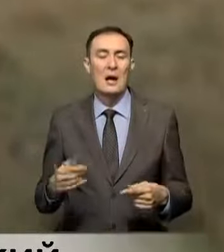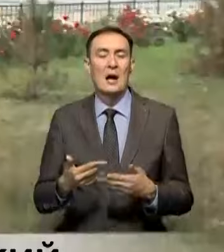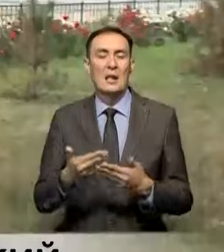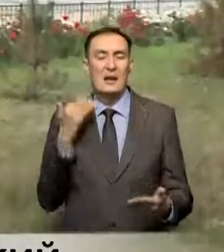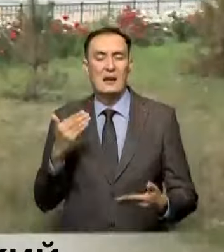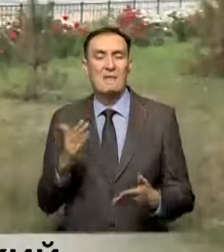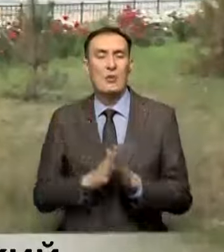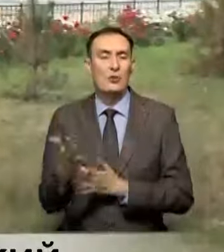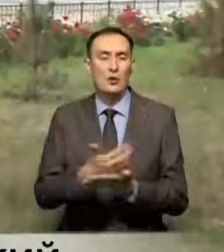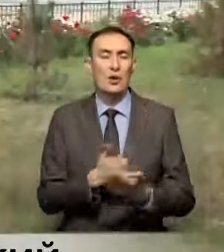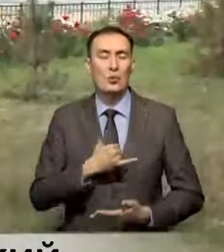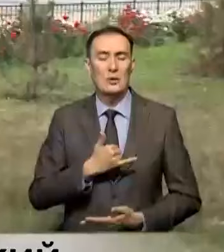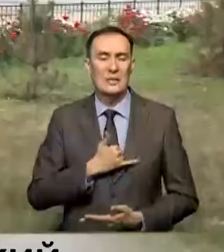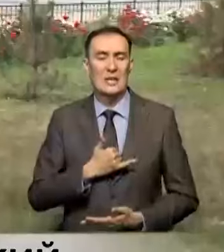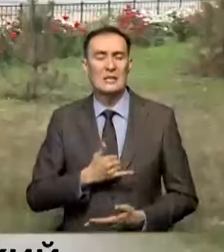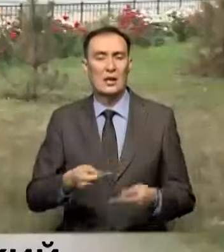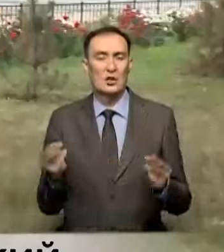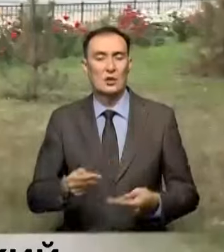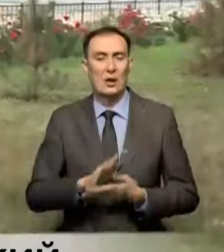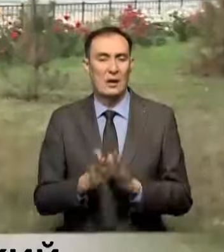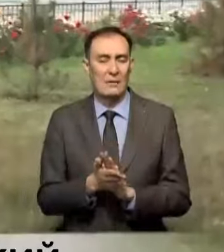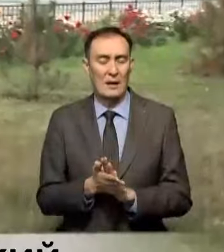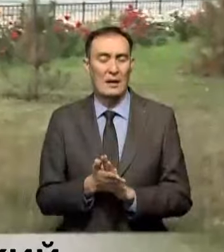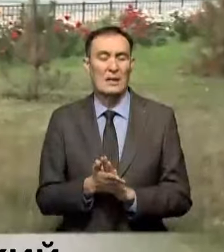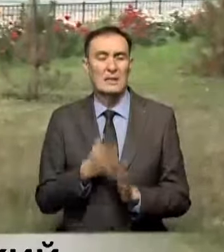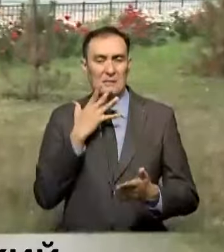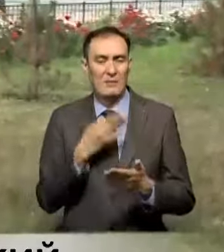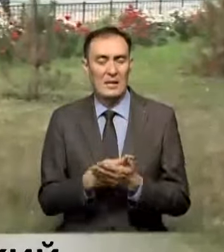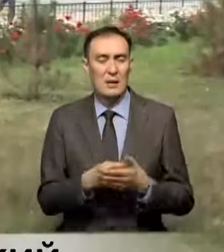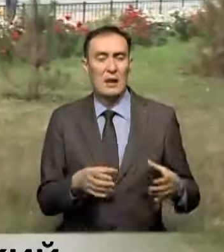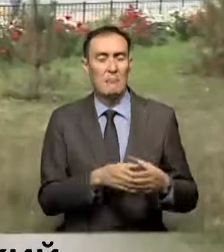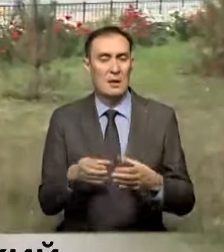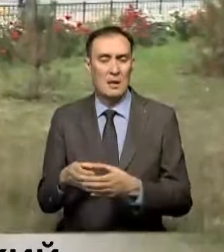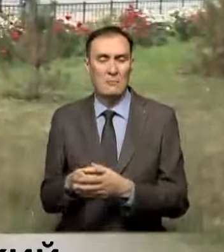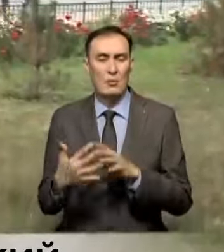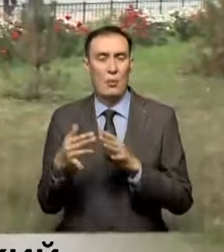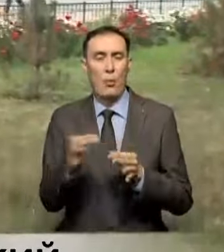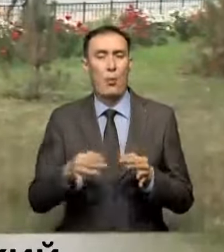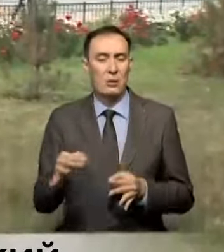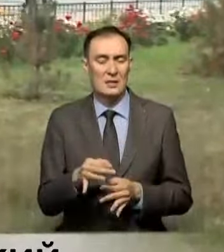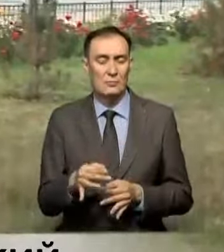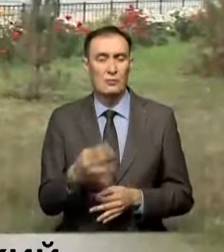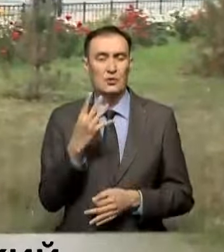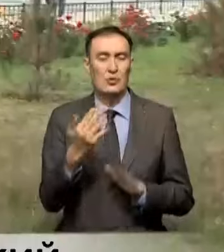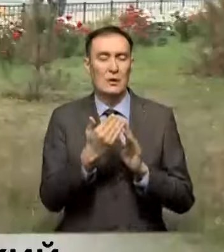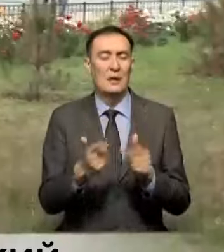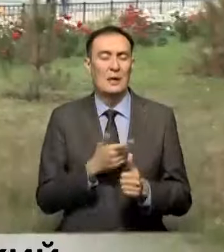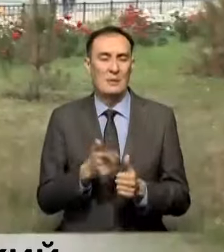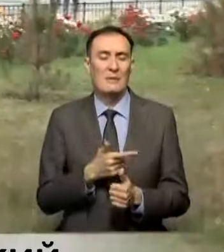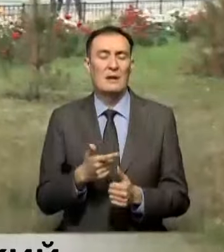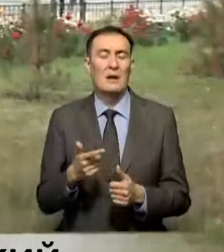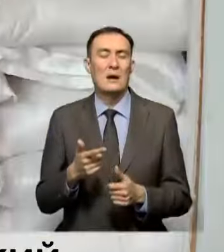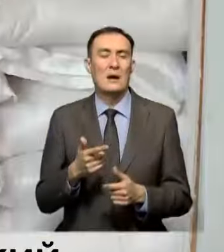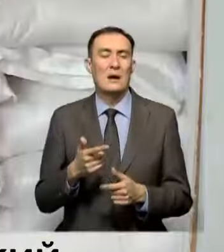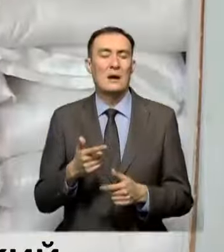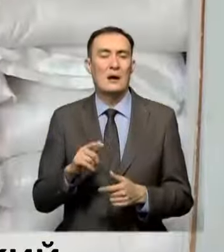раннего урожая у нас заключены договора с местными поставщиками. Это по четырем позициям: картофель, морковь, капуста и